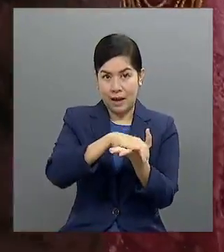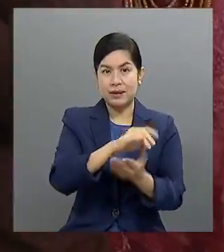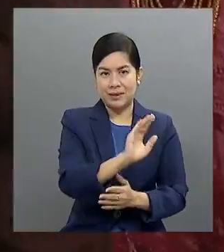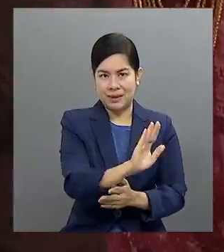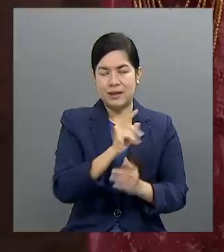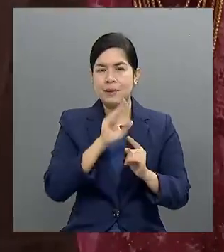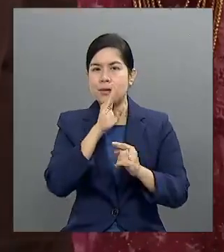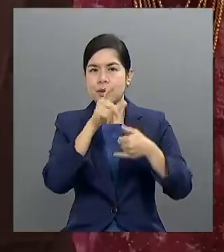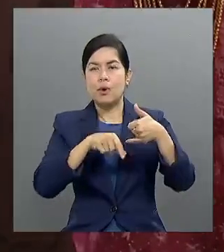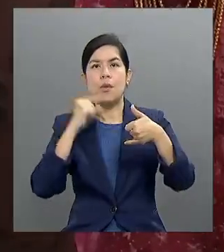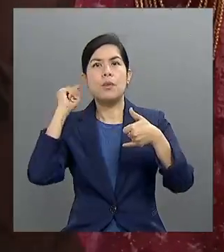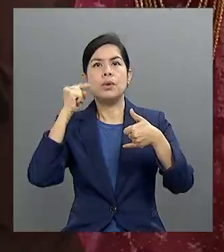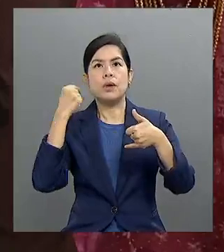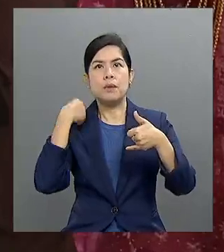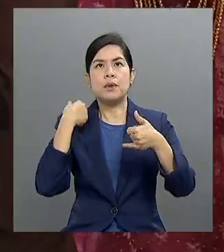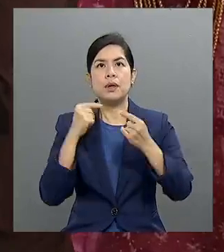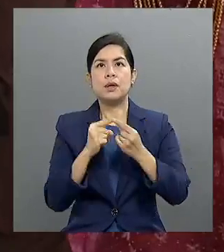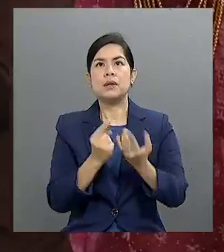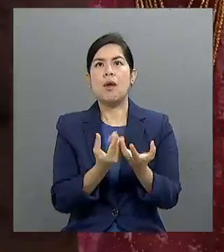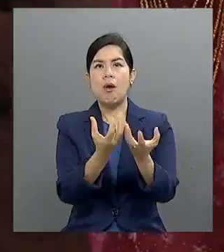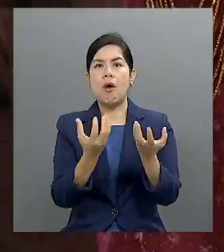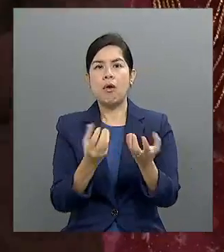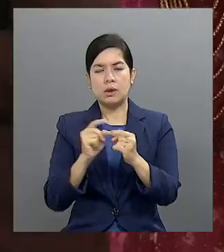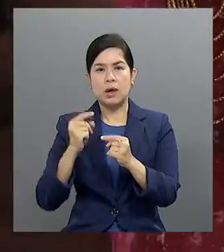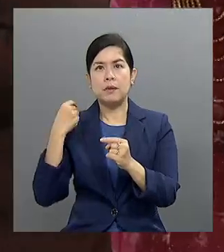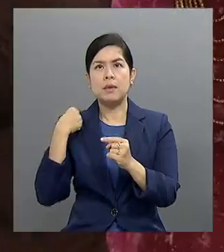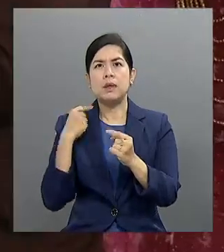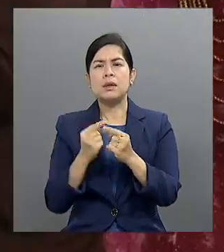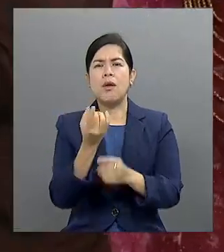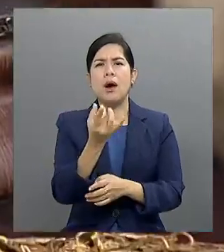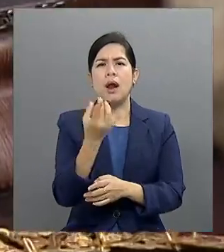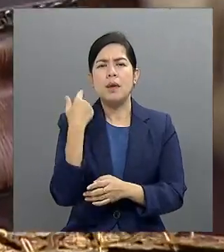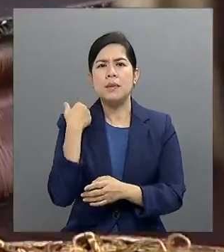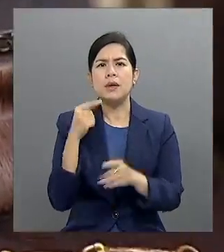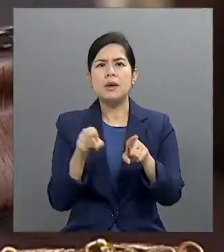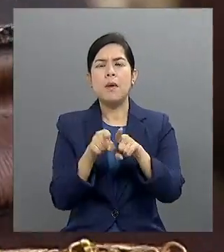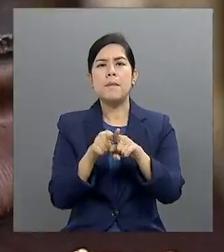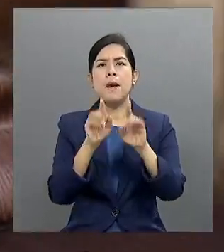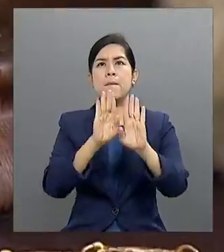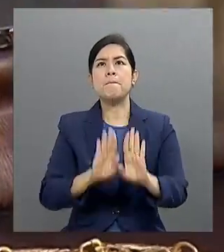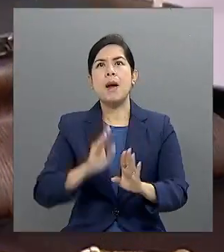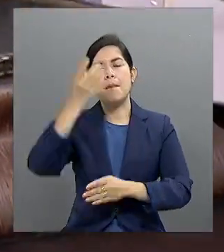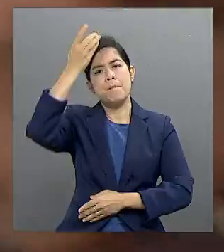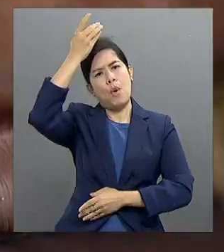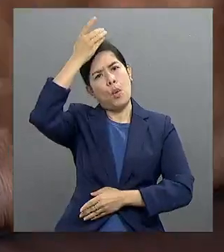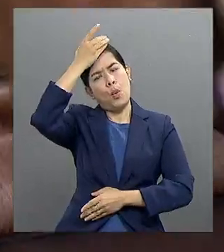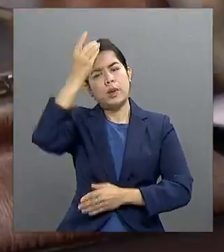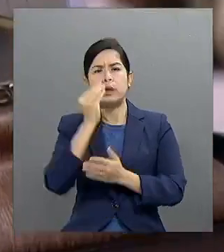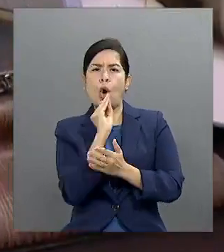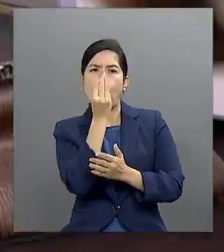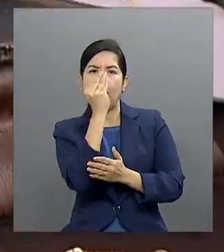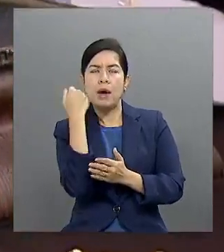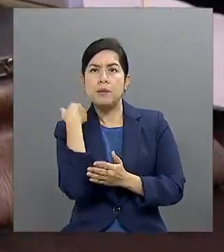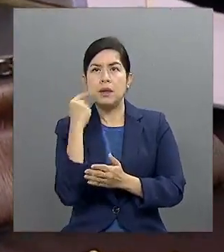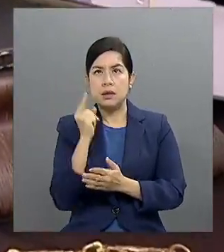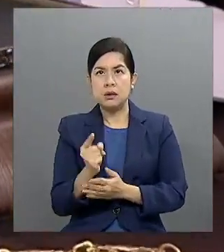องมีการเตรียมความพร้อมก็คือทำหัวกวนหัวกวนก็คือมงกุฎดอกไม้ไหวมงกุฎดอกไม้ไหวเนี่ยต้องเตรียมนะครับต้องถักเองได้ดิ้นท